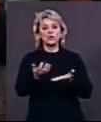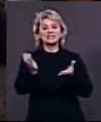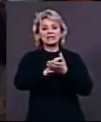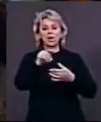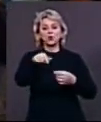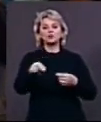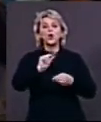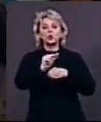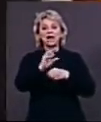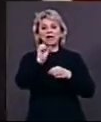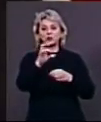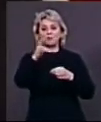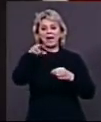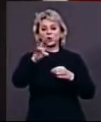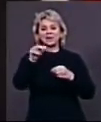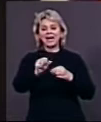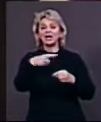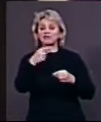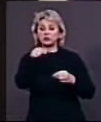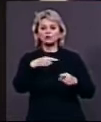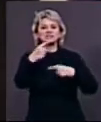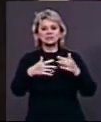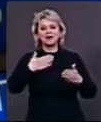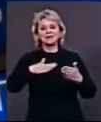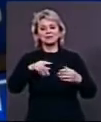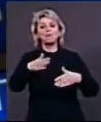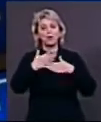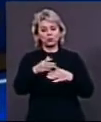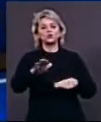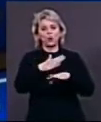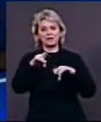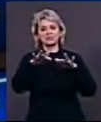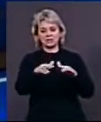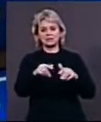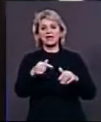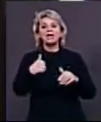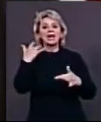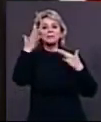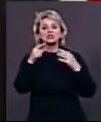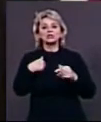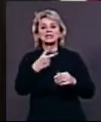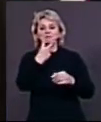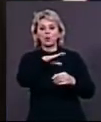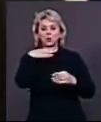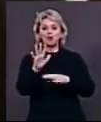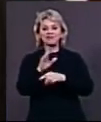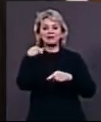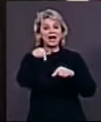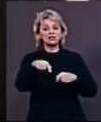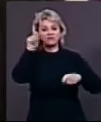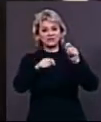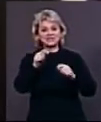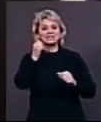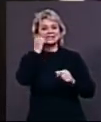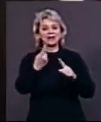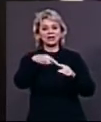знакомства. Учитель Артур Манукян уверяет, он всегда рад помочь и сделать доброе дело. Я мечтал, я смотрел много фильмов о данном фестивале,